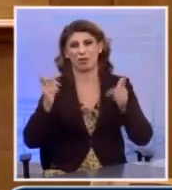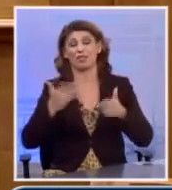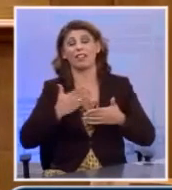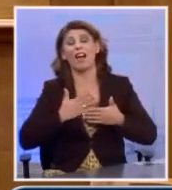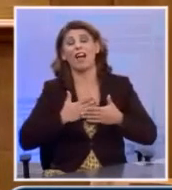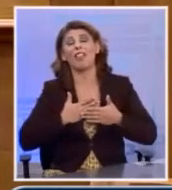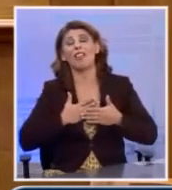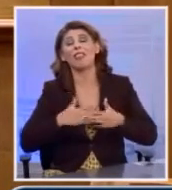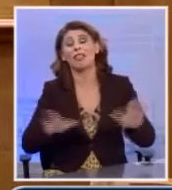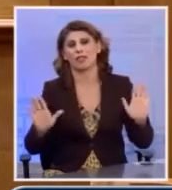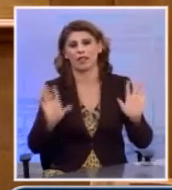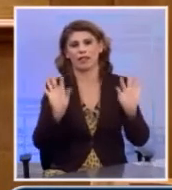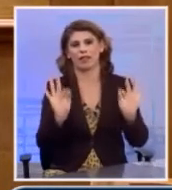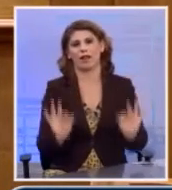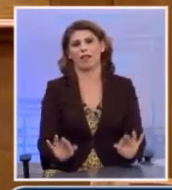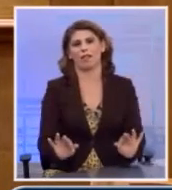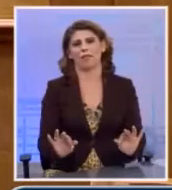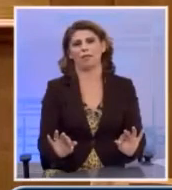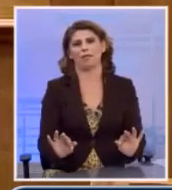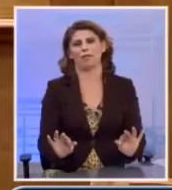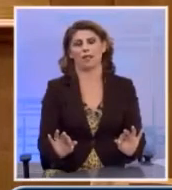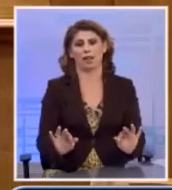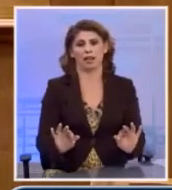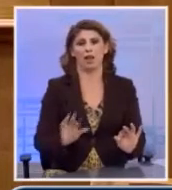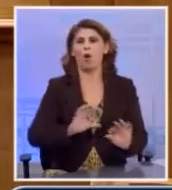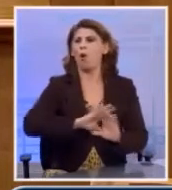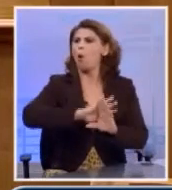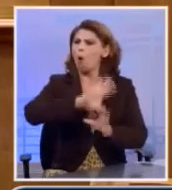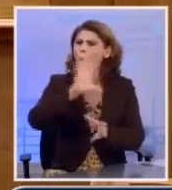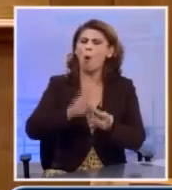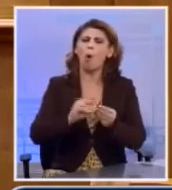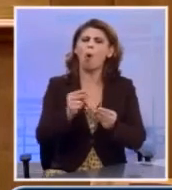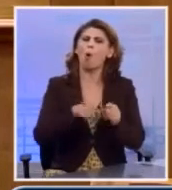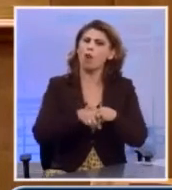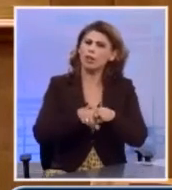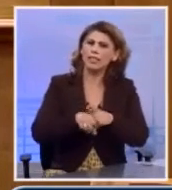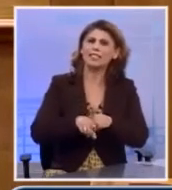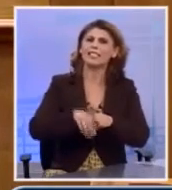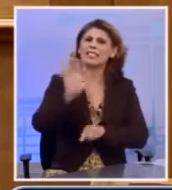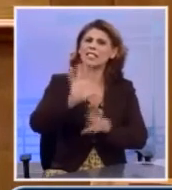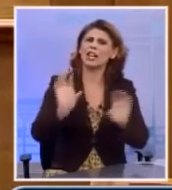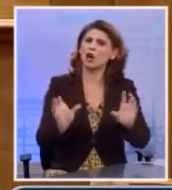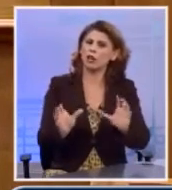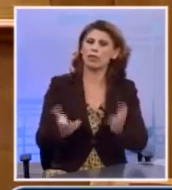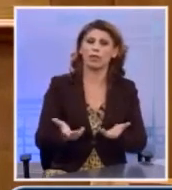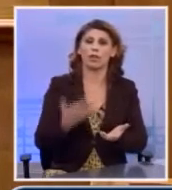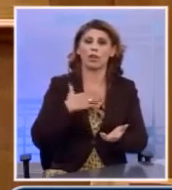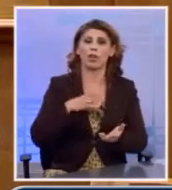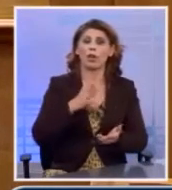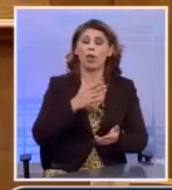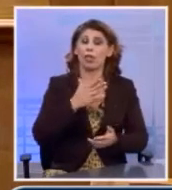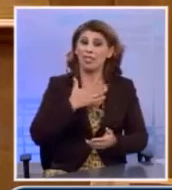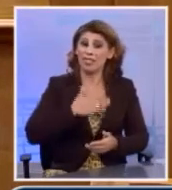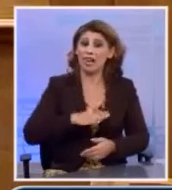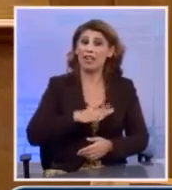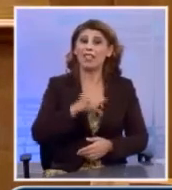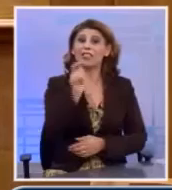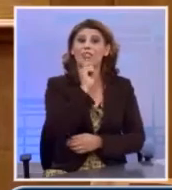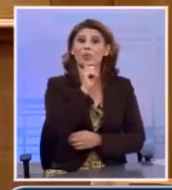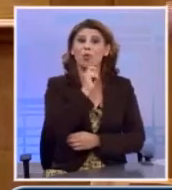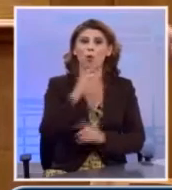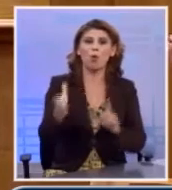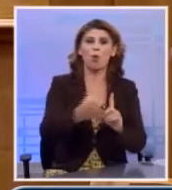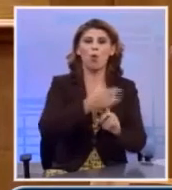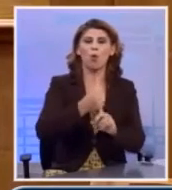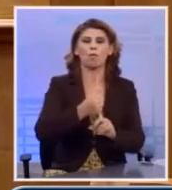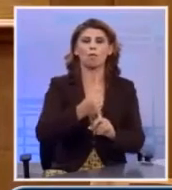θέλετε να ρυθμιστεί το ραδιοτηλεοπτικό σύστημα στον τόπο. Διότι θέλετε να κρατάτε τους δημοσιογράφους ομήρους